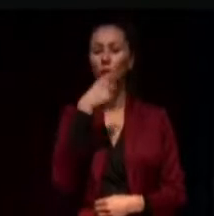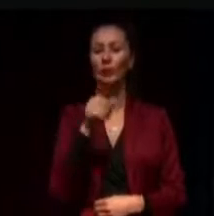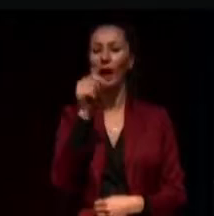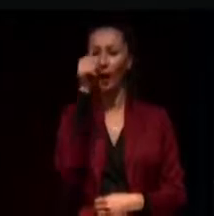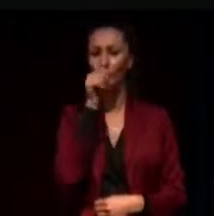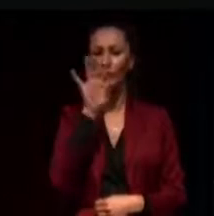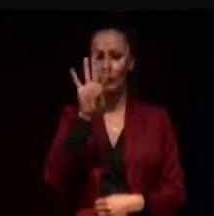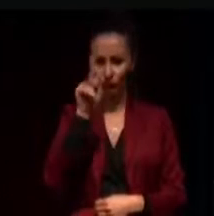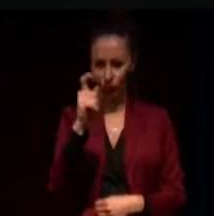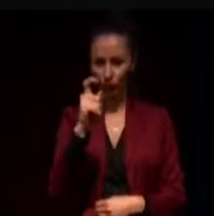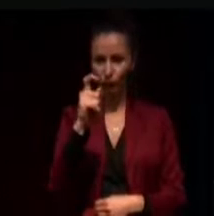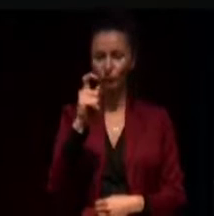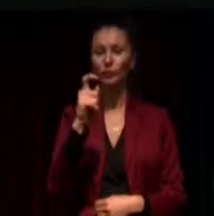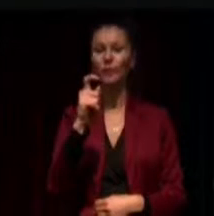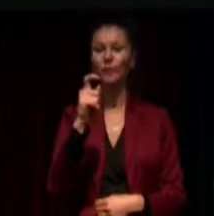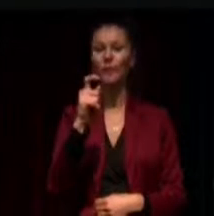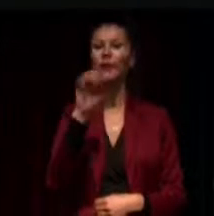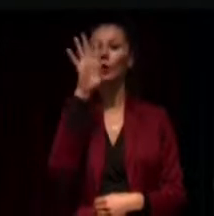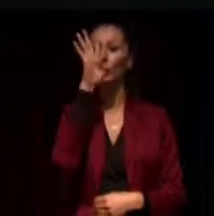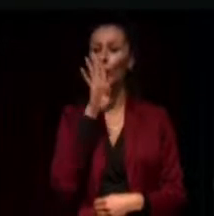659.249.000, Strateji Geliştirme